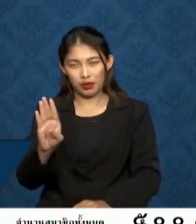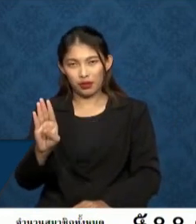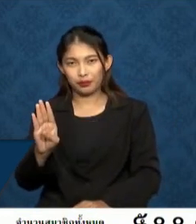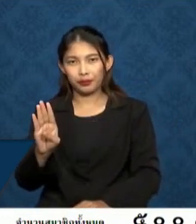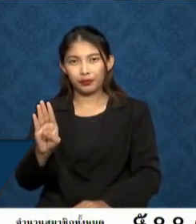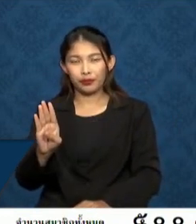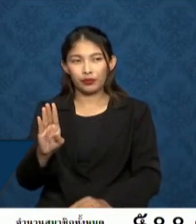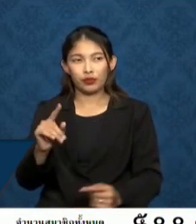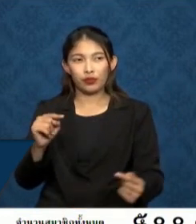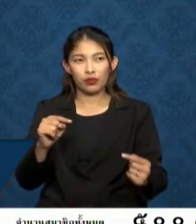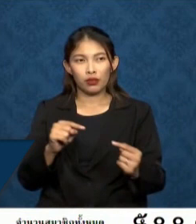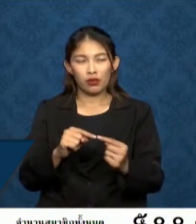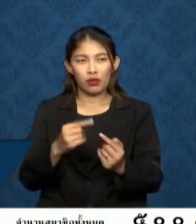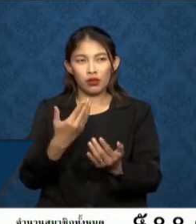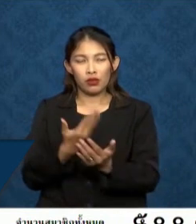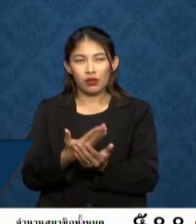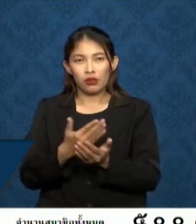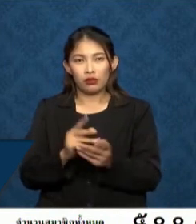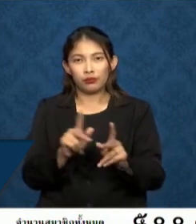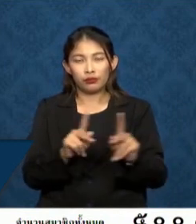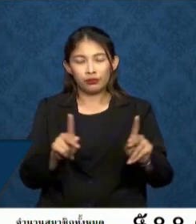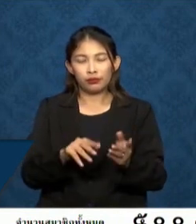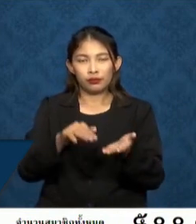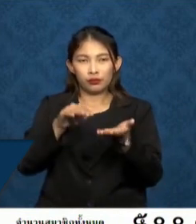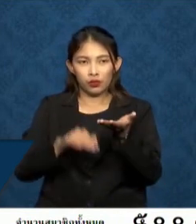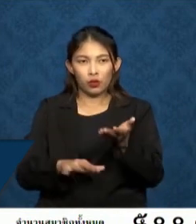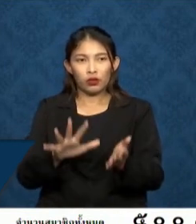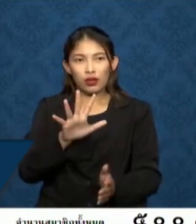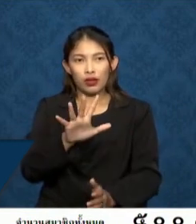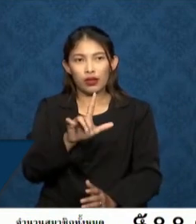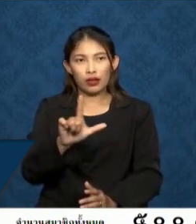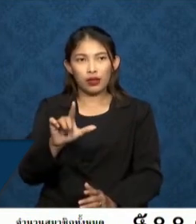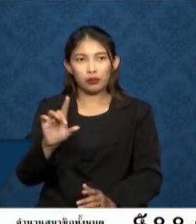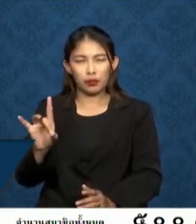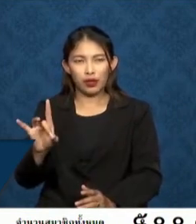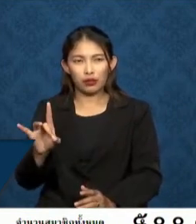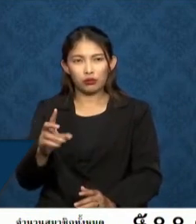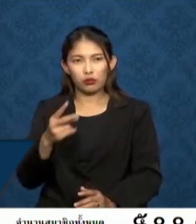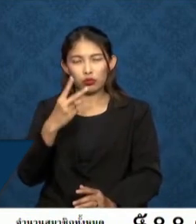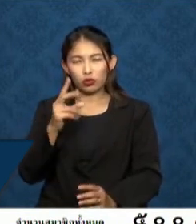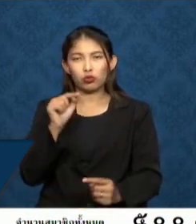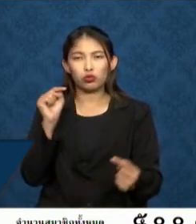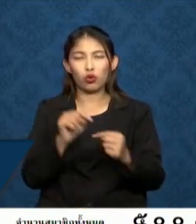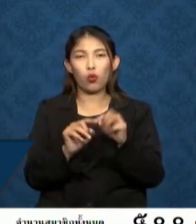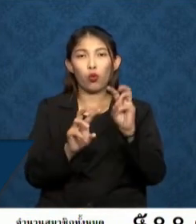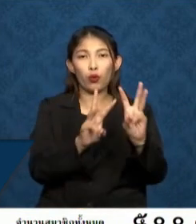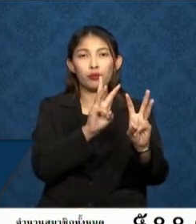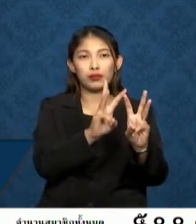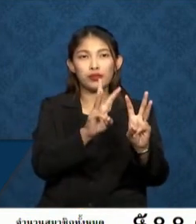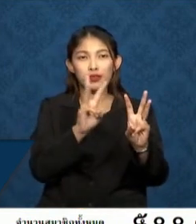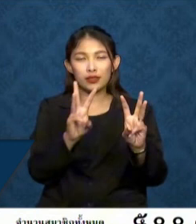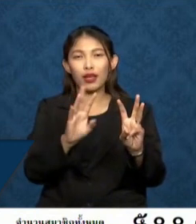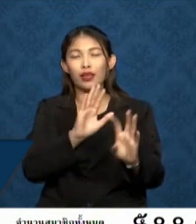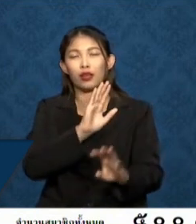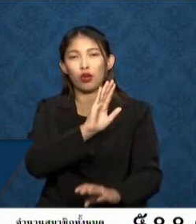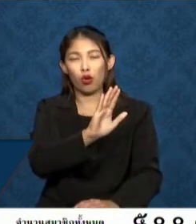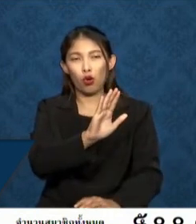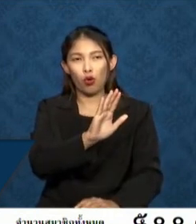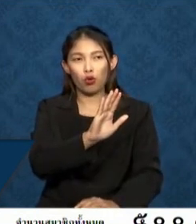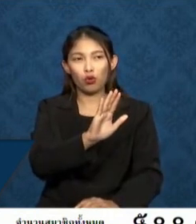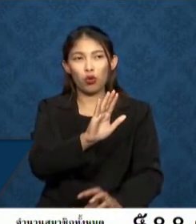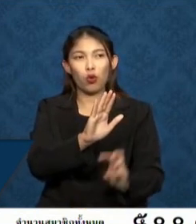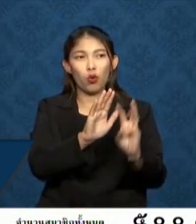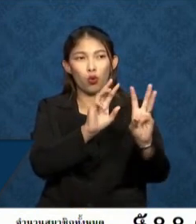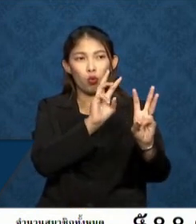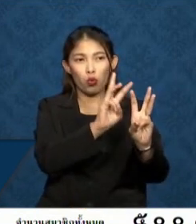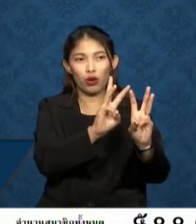ซึ่งกมธ.เนี่ยก็ปรับลดลงนะครับ5ล้าน8ผมเข้าไปดูในหน้าเว็บไซต์นะครับของworldwide web